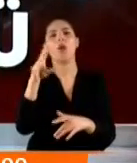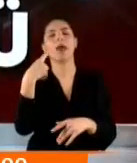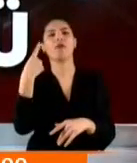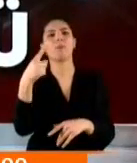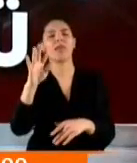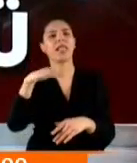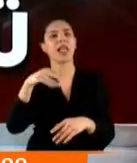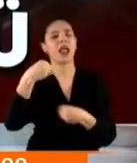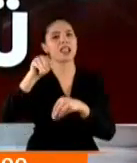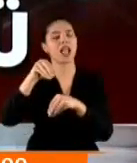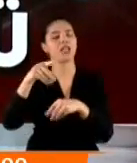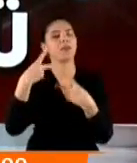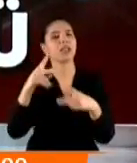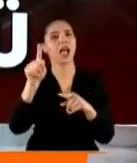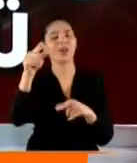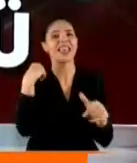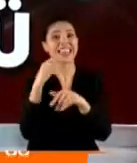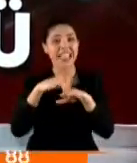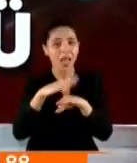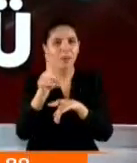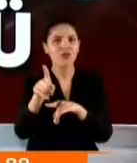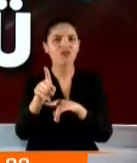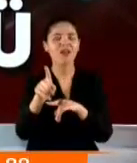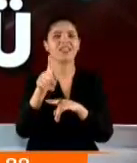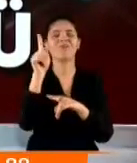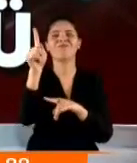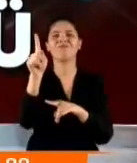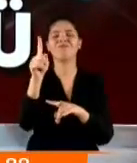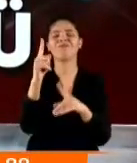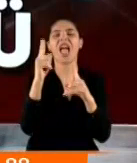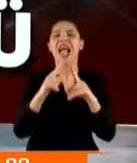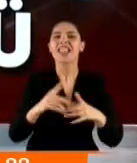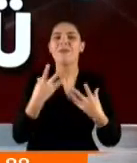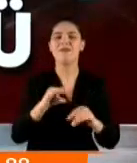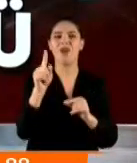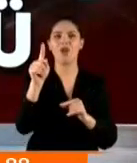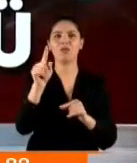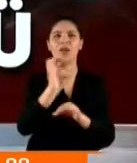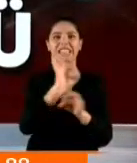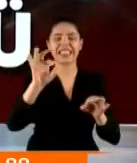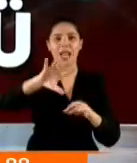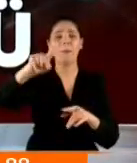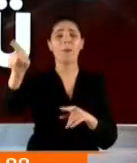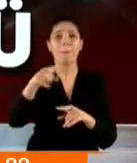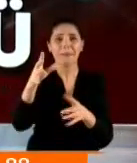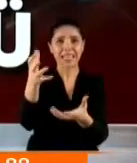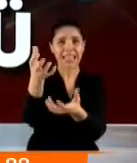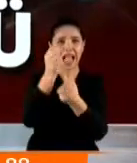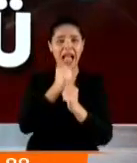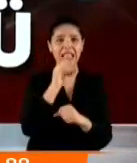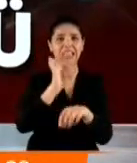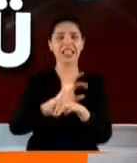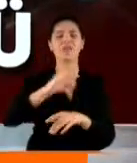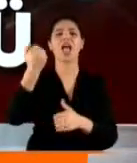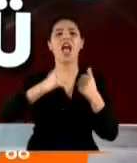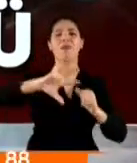kadar ellerinden çıkarabiliyor. Yine öyle yapacaklardı. Ancak bir şeyi hesaba katmamışlardı. Tam cihazı söktükleri sırada